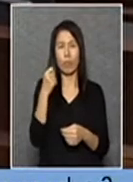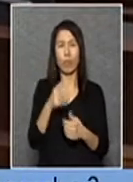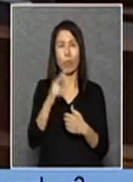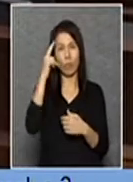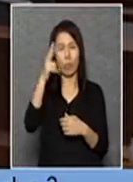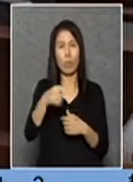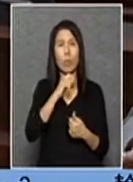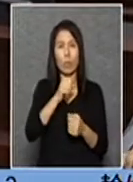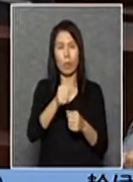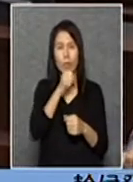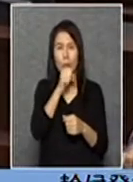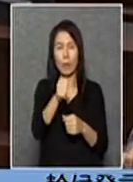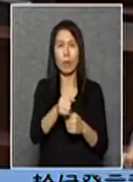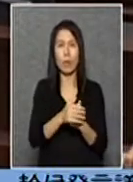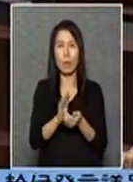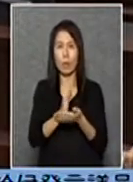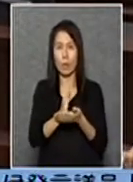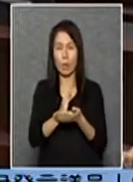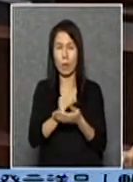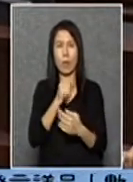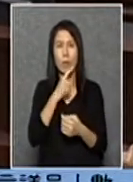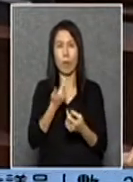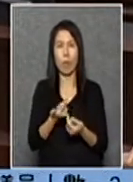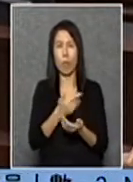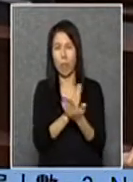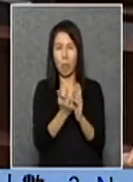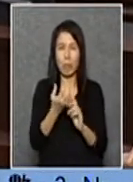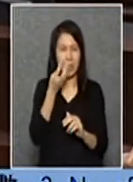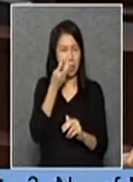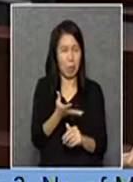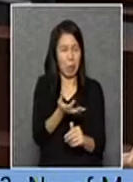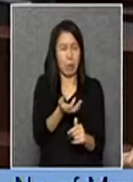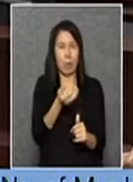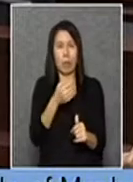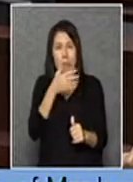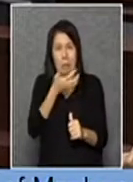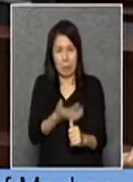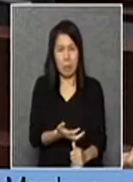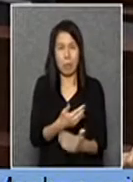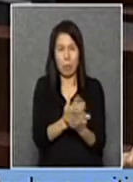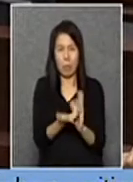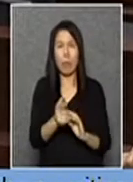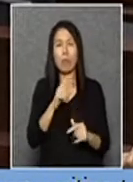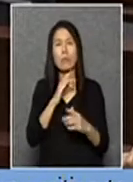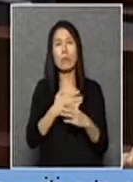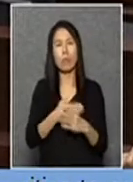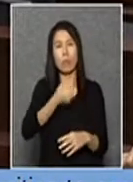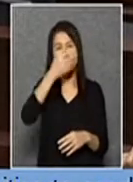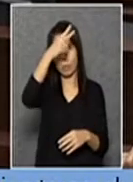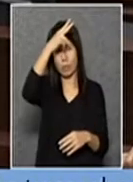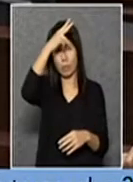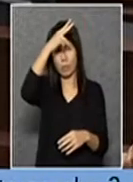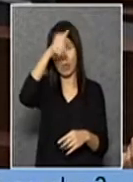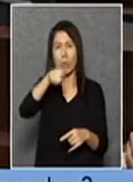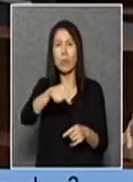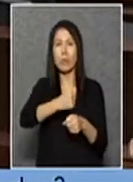記者喺印尼巴里咧，就受盡各種嘅侮辱。其中嘅原因咧，就歸咎於我哋香港政府官員本身咧，都唔係